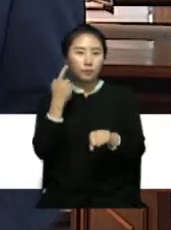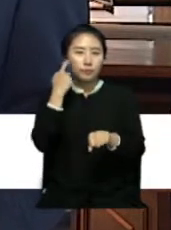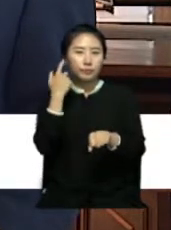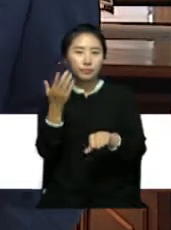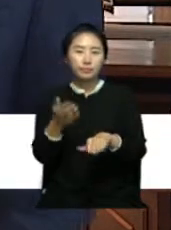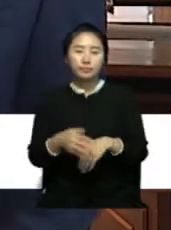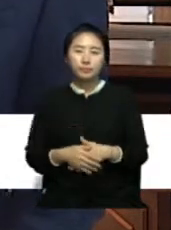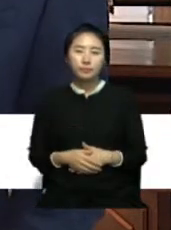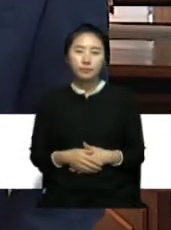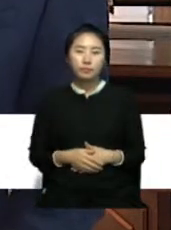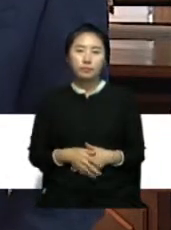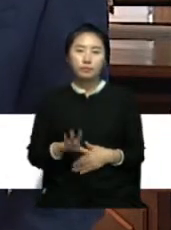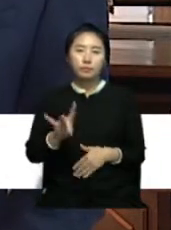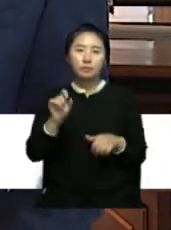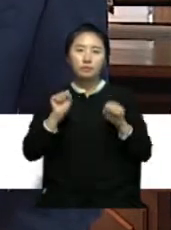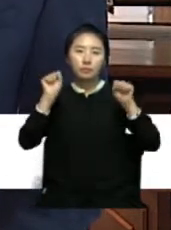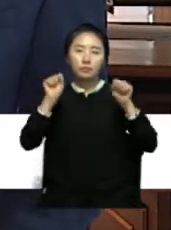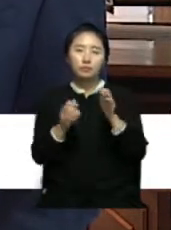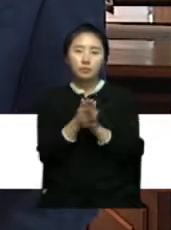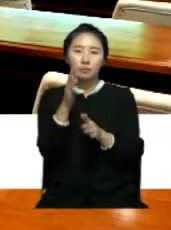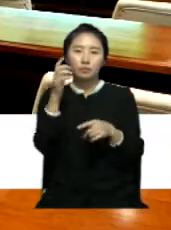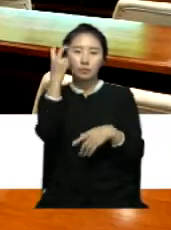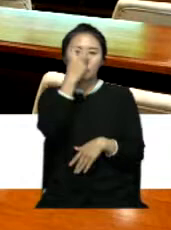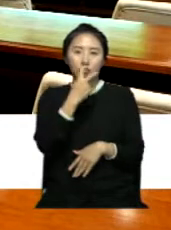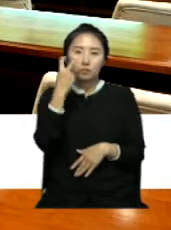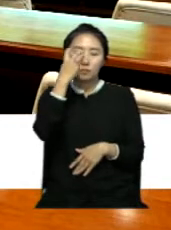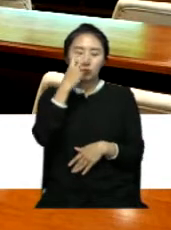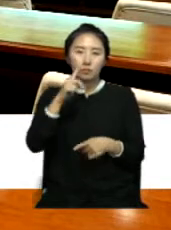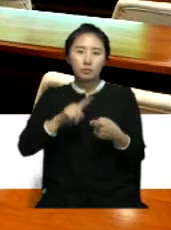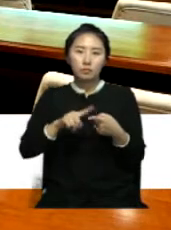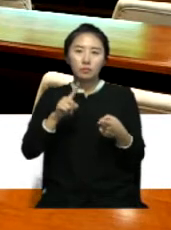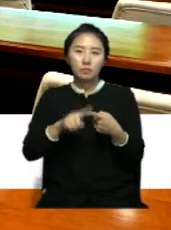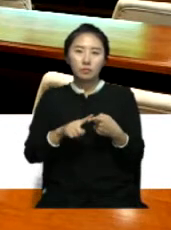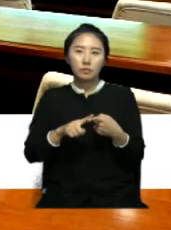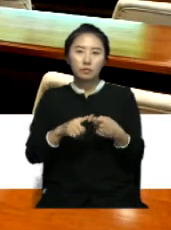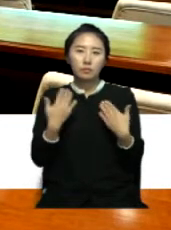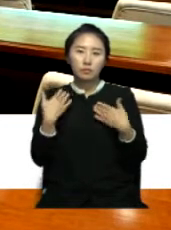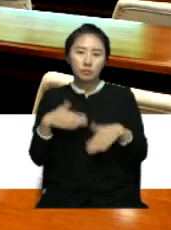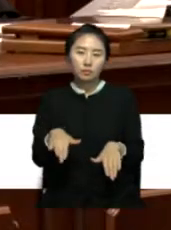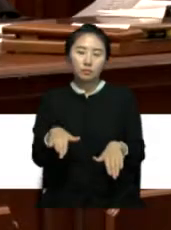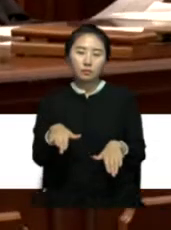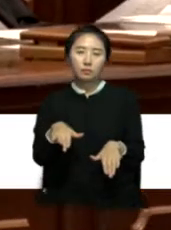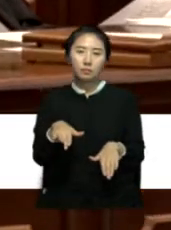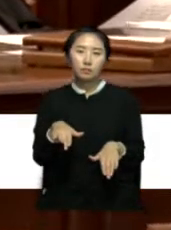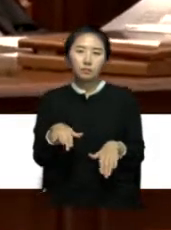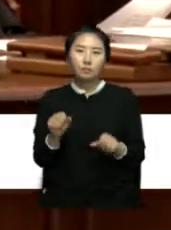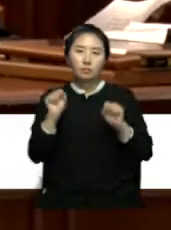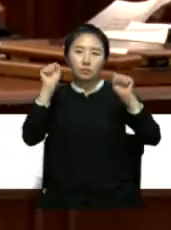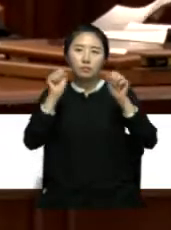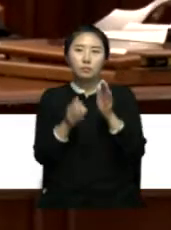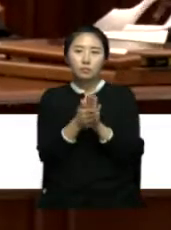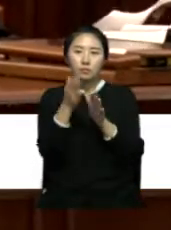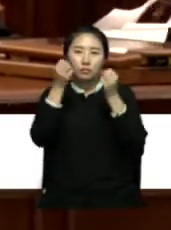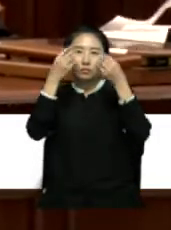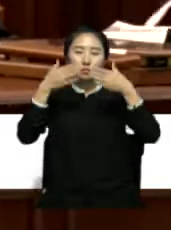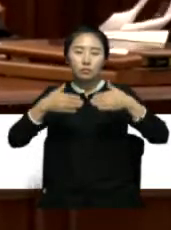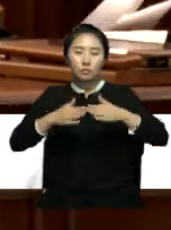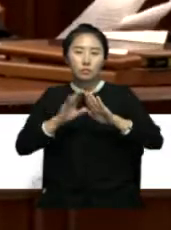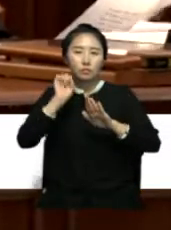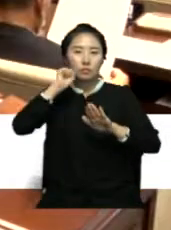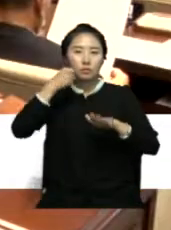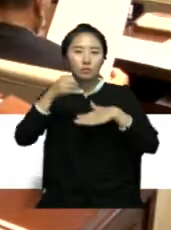겁니까 우선 체육시설 운영 관리에 대한 미흡한 을 지적하고 싶습니다 체육시설이 신규 설치가